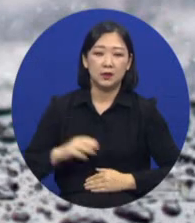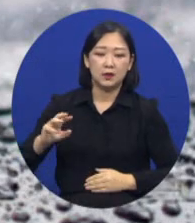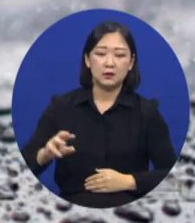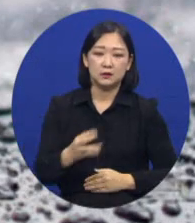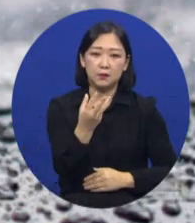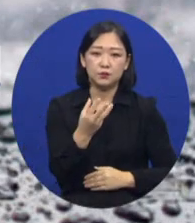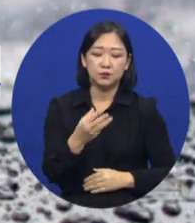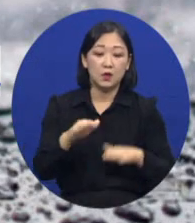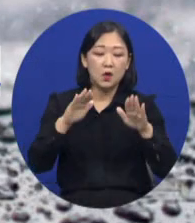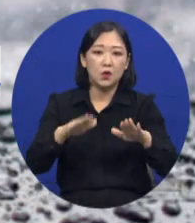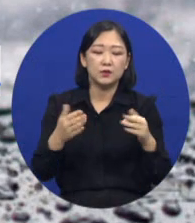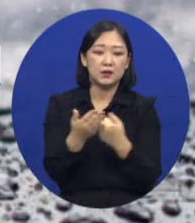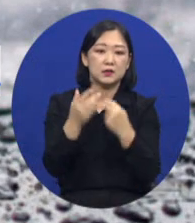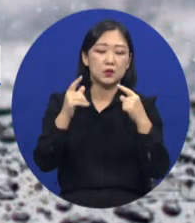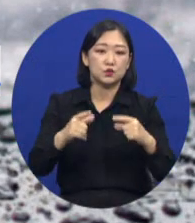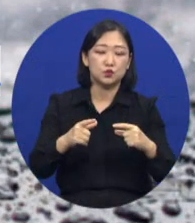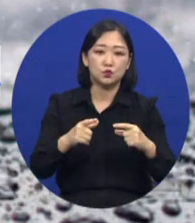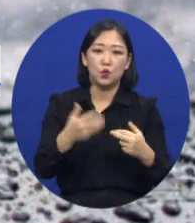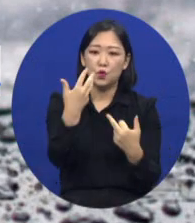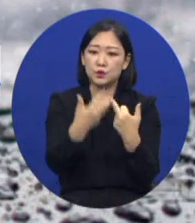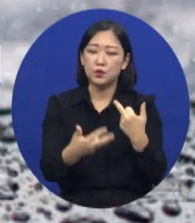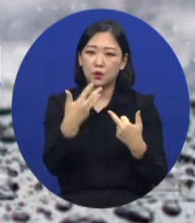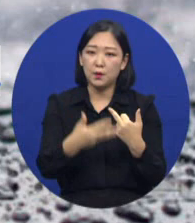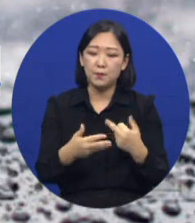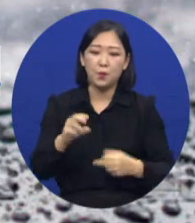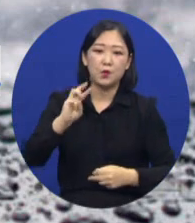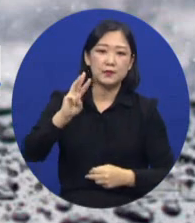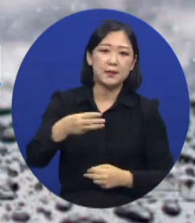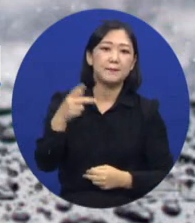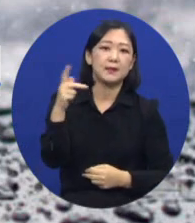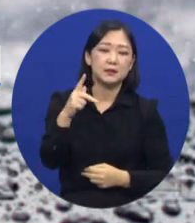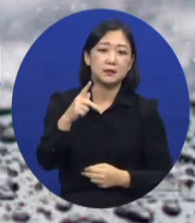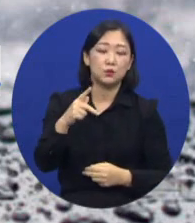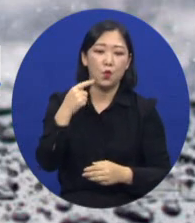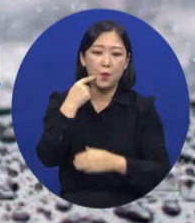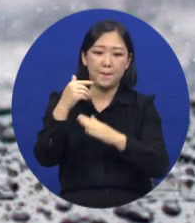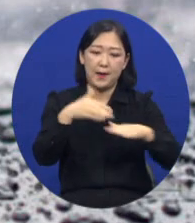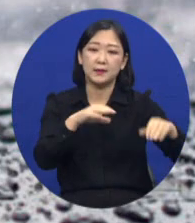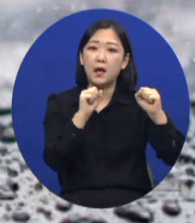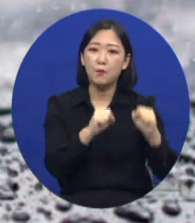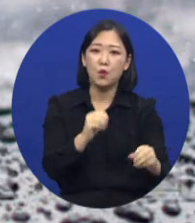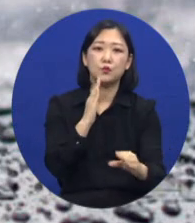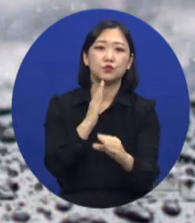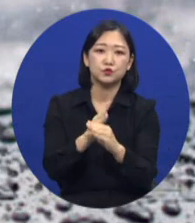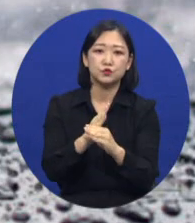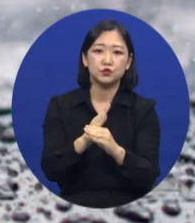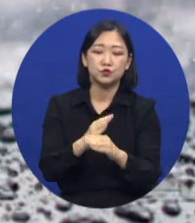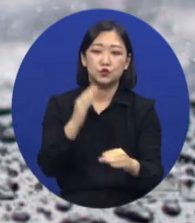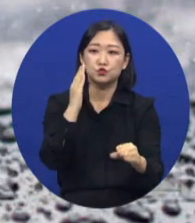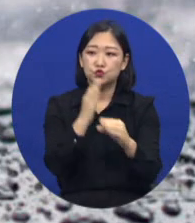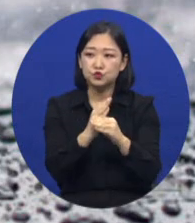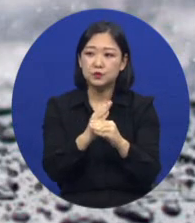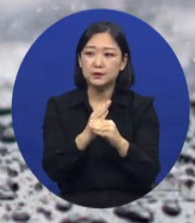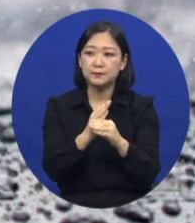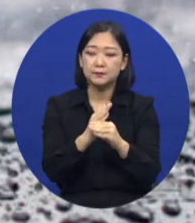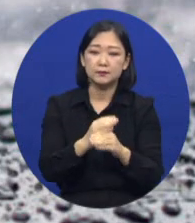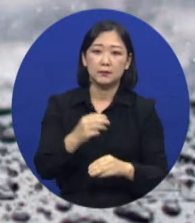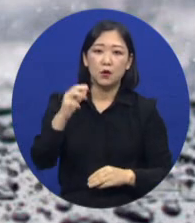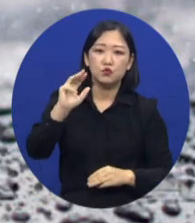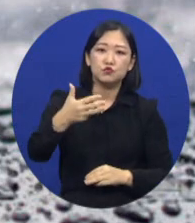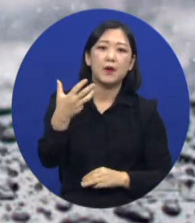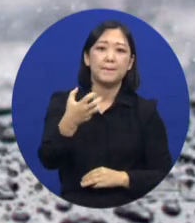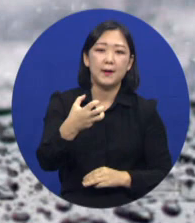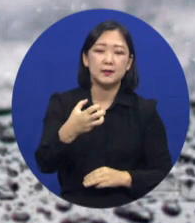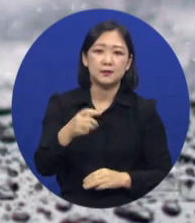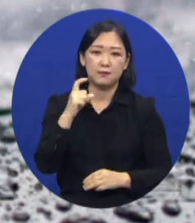태풍 찬투는 현재 제주 서귀포 남남서쪽 약 320km 부근 해상에 머물러 있습니다. 중심 기압은